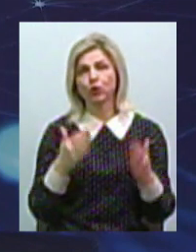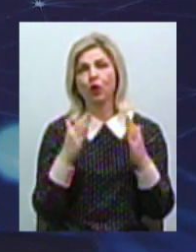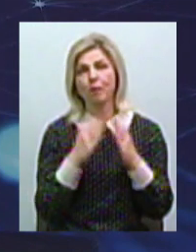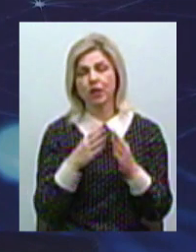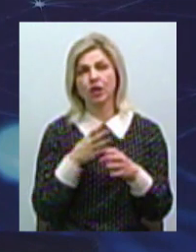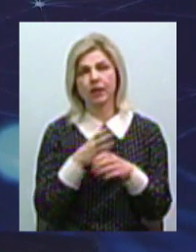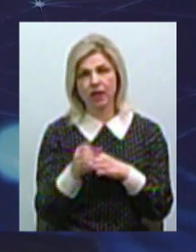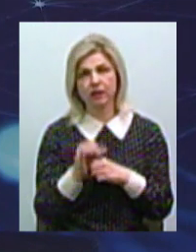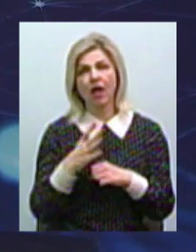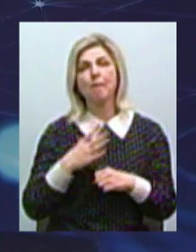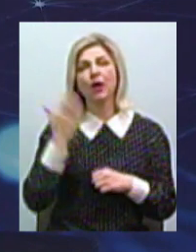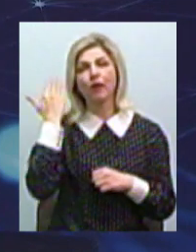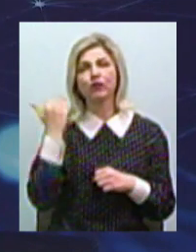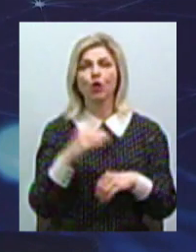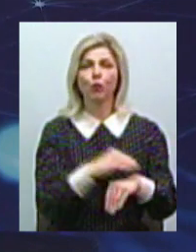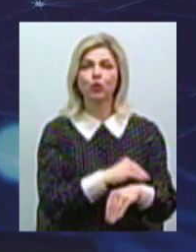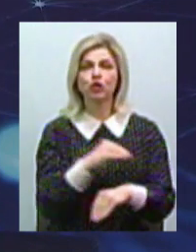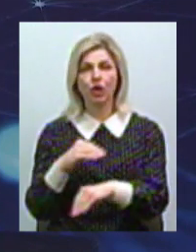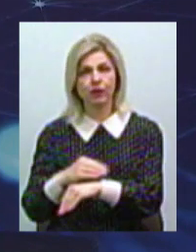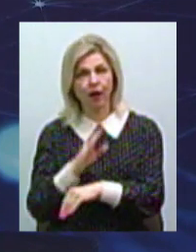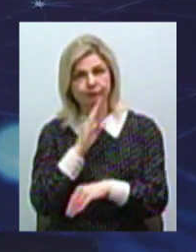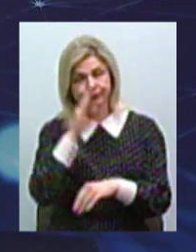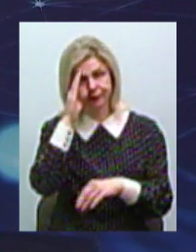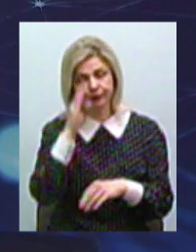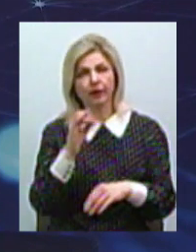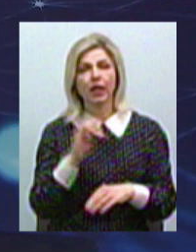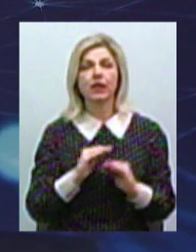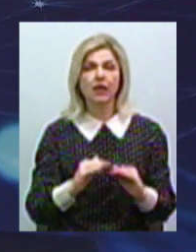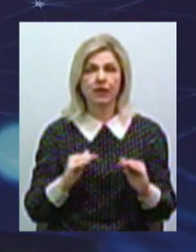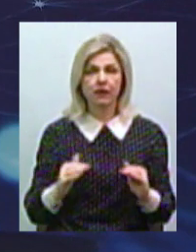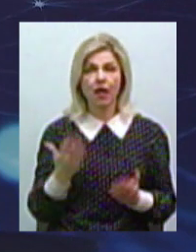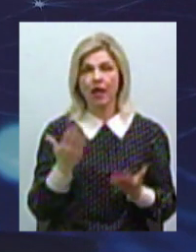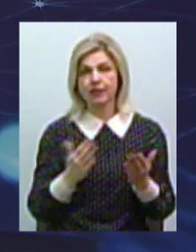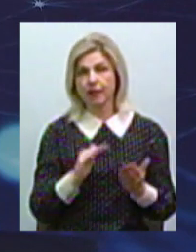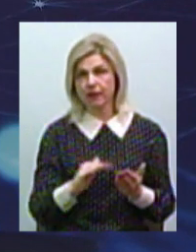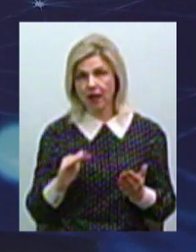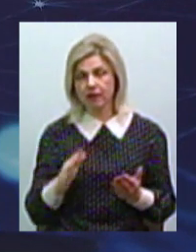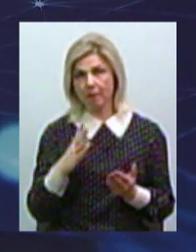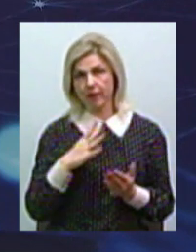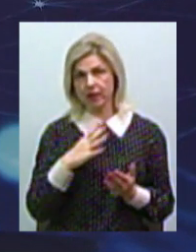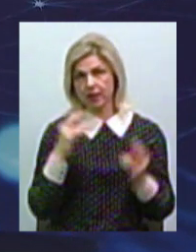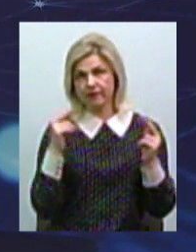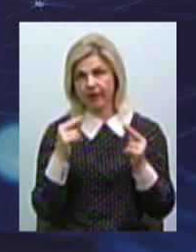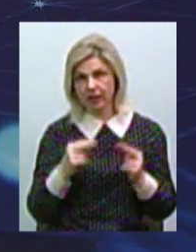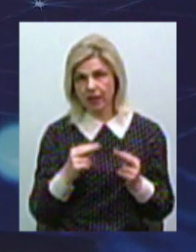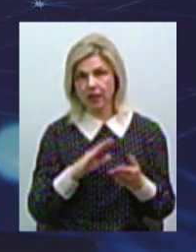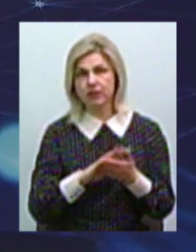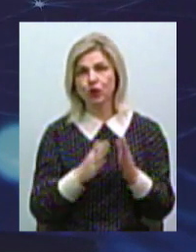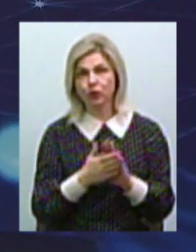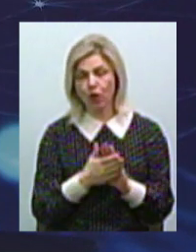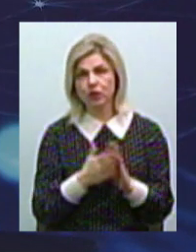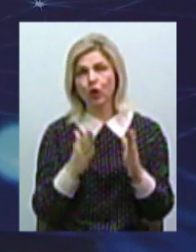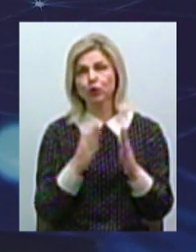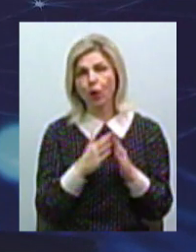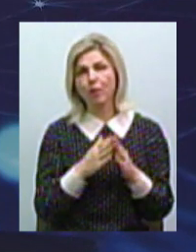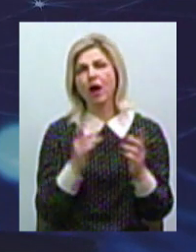і колишні подружжя, і діти. І також ми кажемо про те, що навіть якщо дитина стала свідком ситуації, да, домашнього